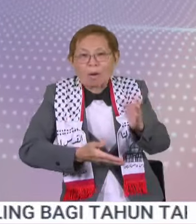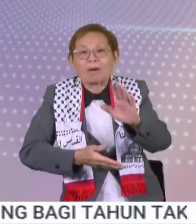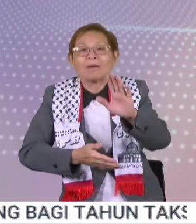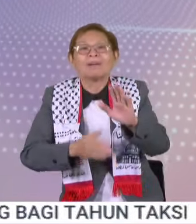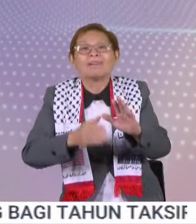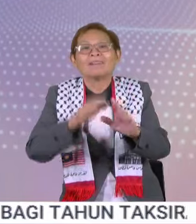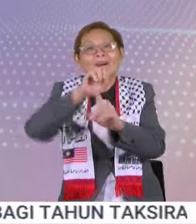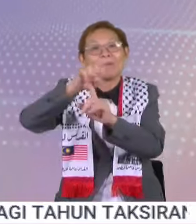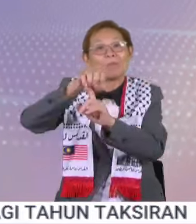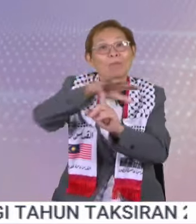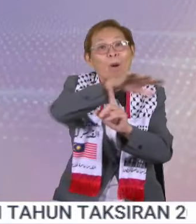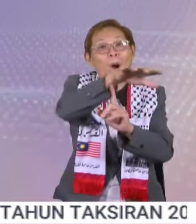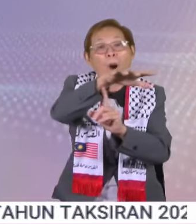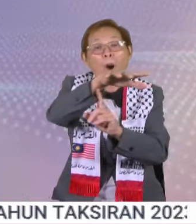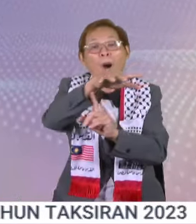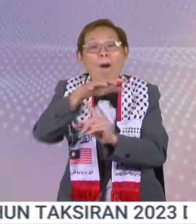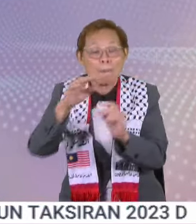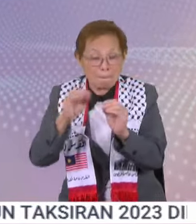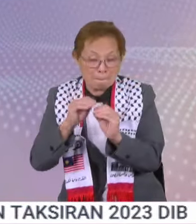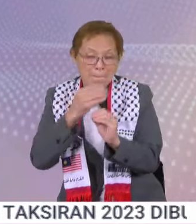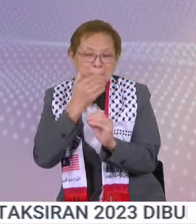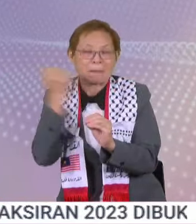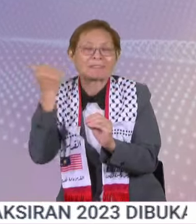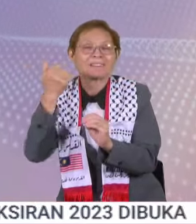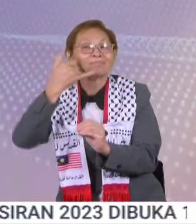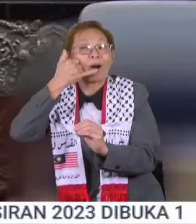rangkaian telekomunikasi dengan lebih baik.